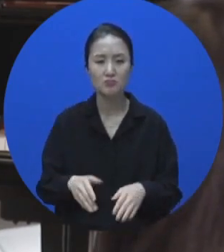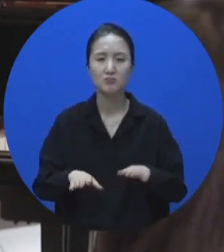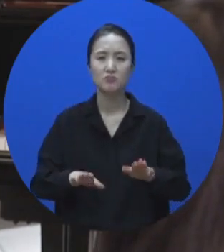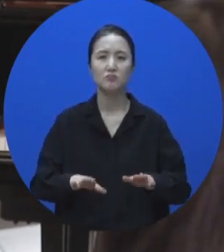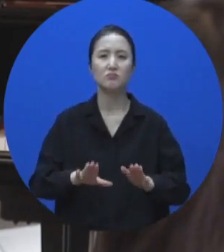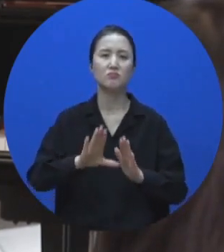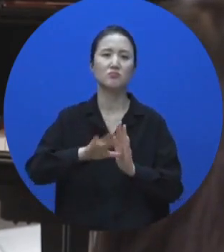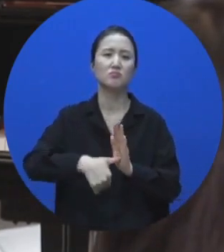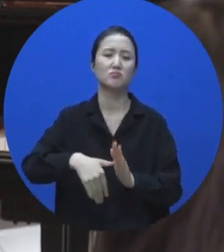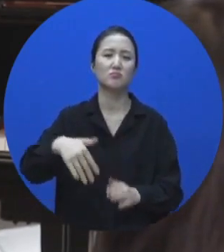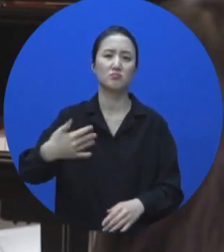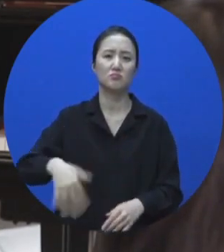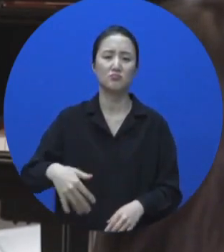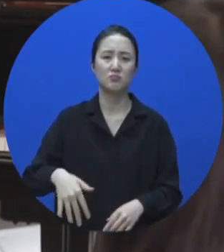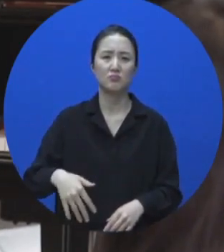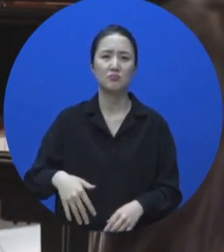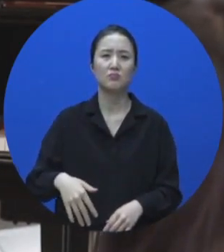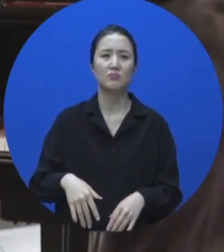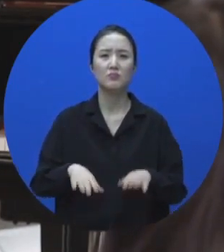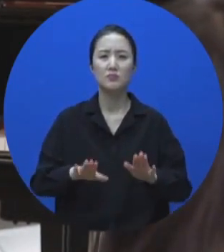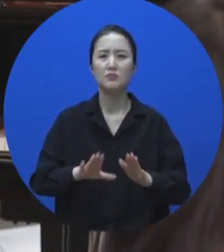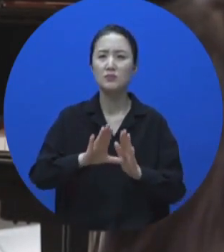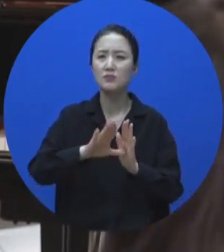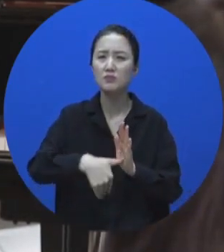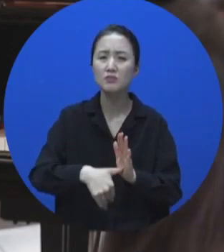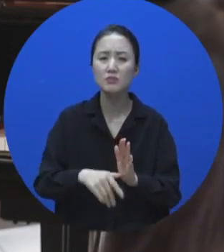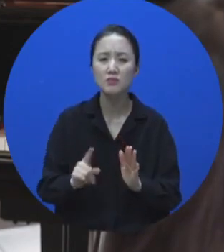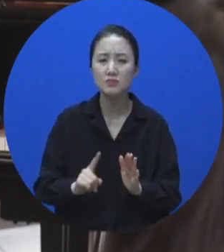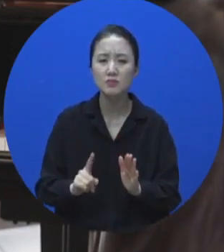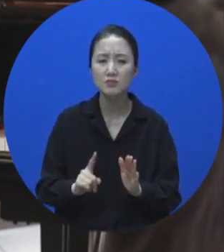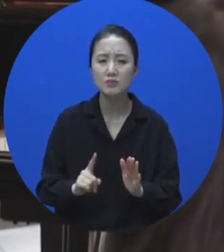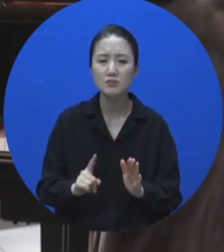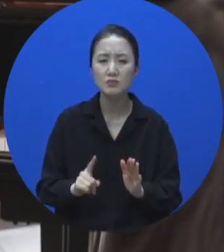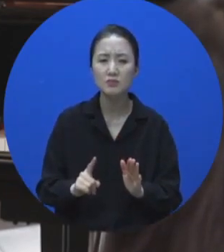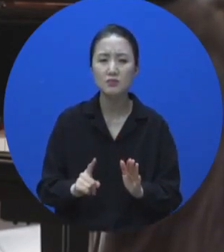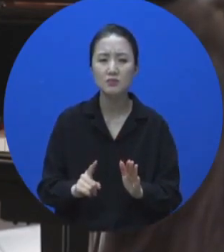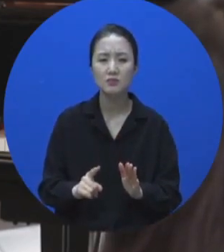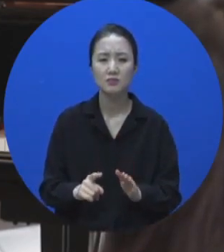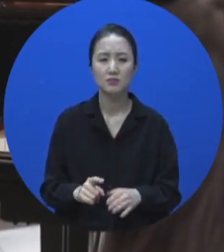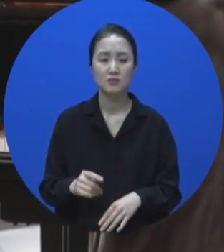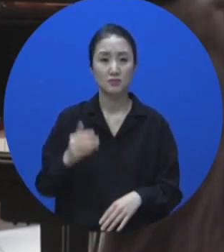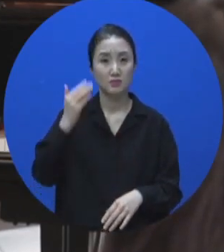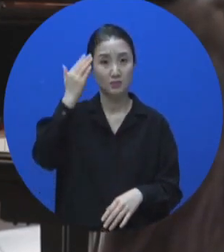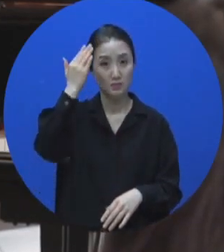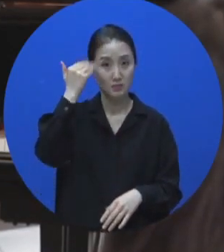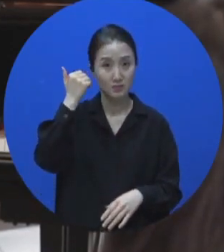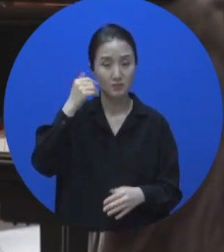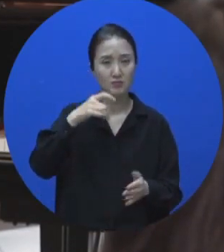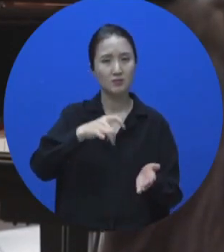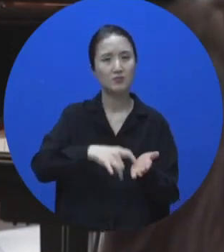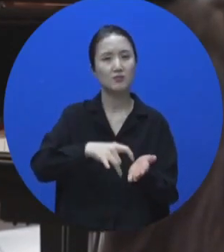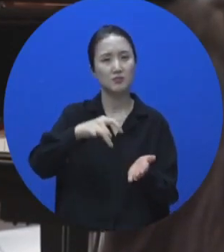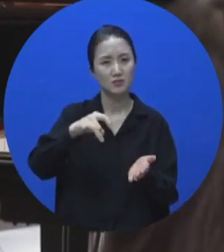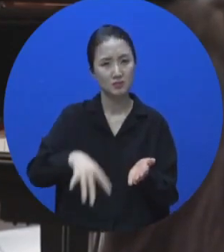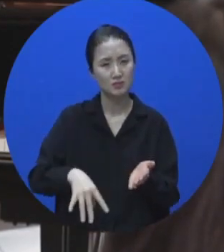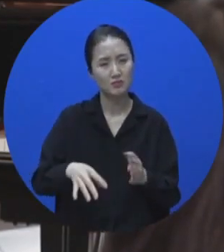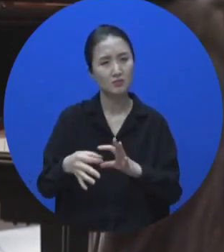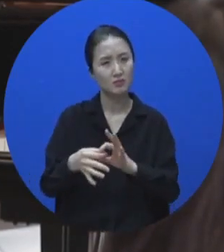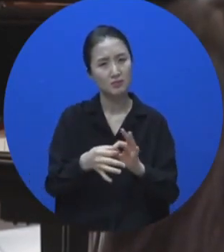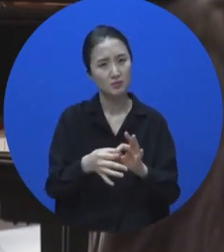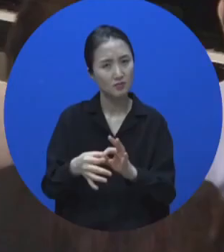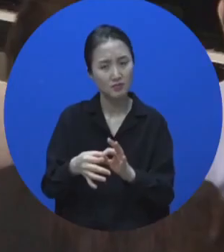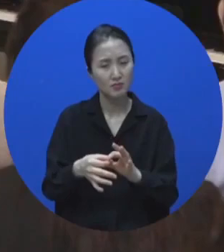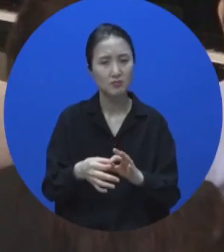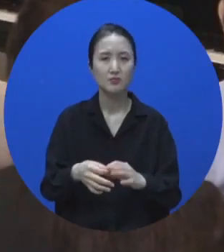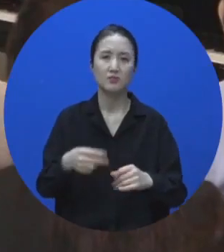지금 나올 시기가 아니에요 라고 얘기를 하더라고요 그러면 지금 나오시기 나올 시기는 언제 있냐 우리나라